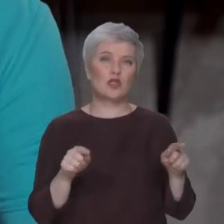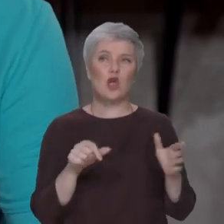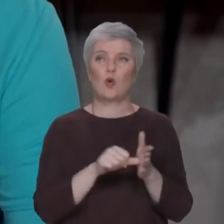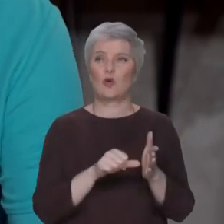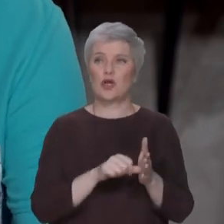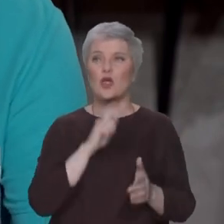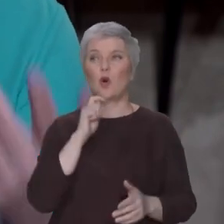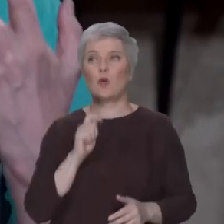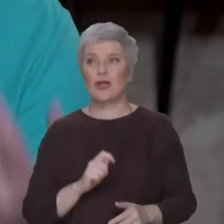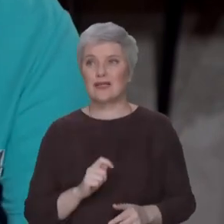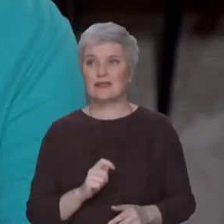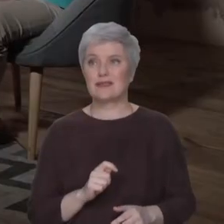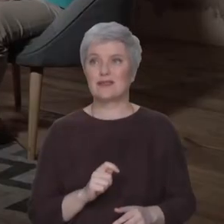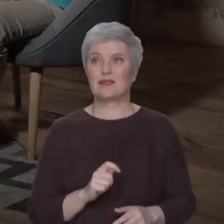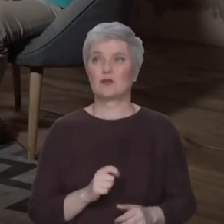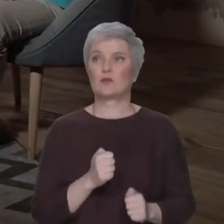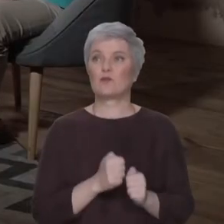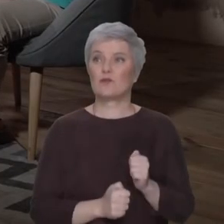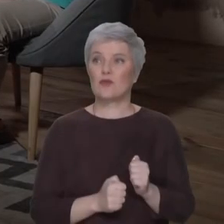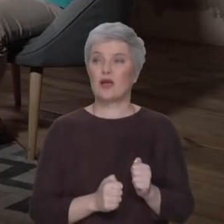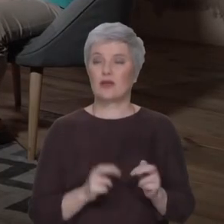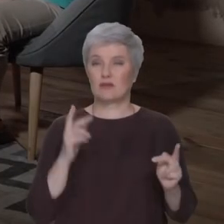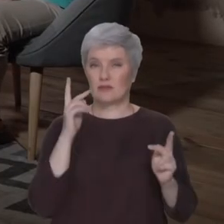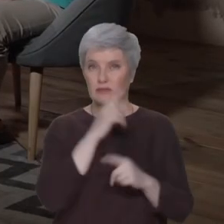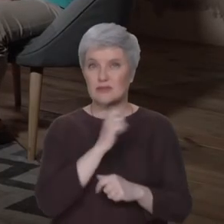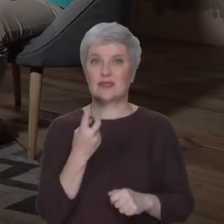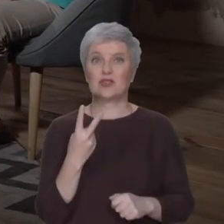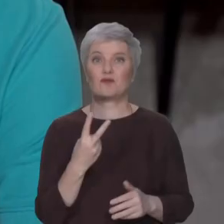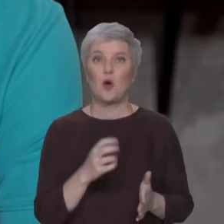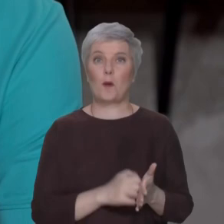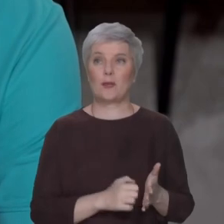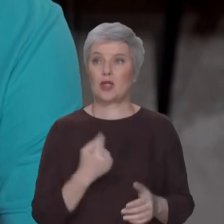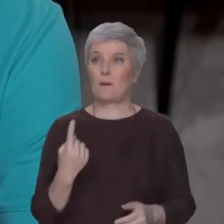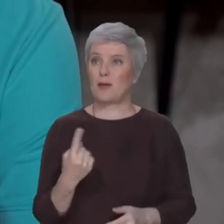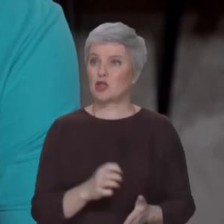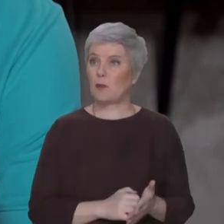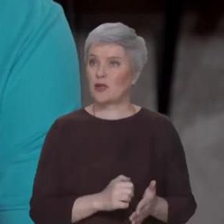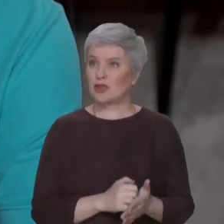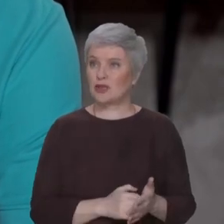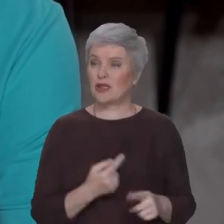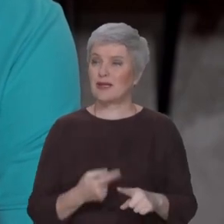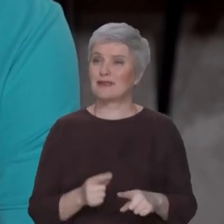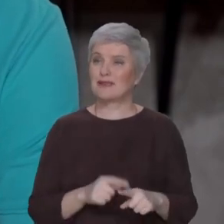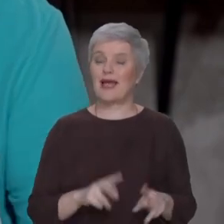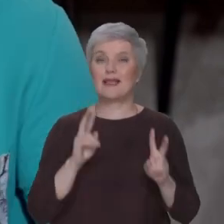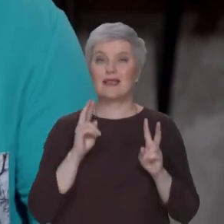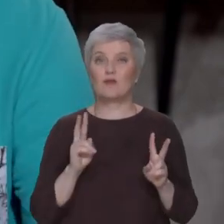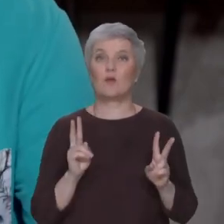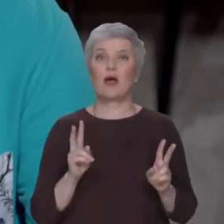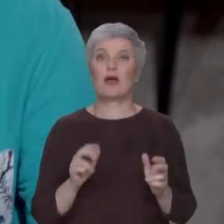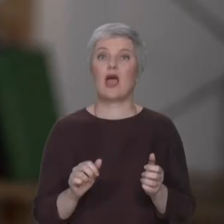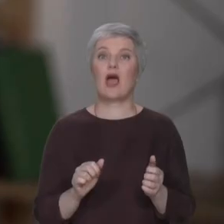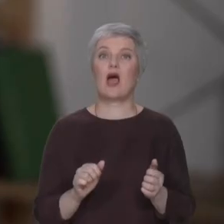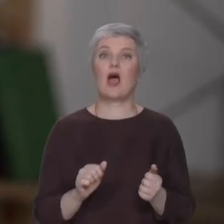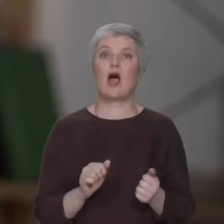Україні, там, український учасник, вони часто попадають пальцем в небо з двох причин. Перша причина – це невідомо, який контент